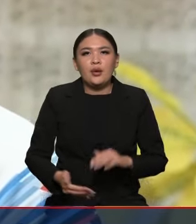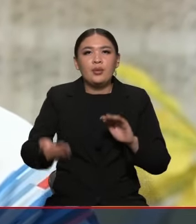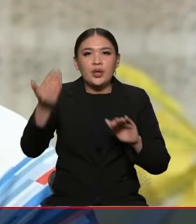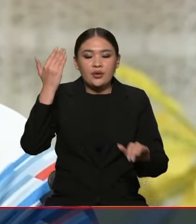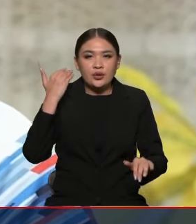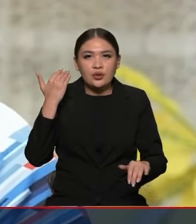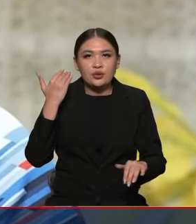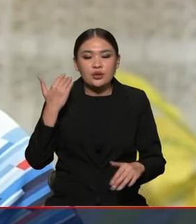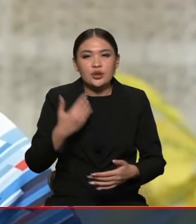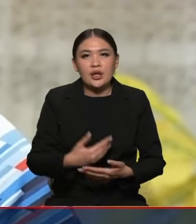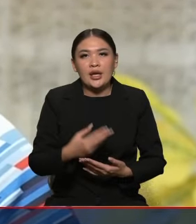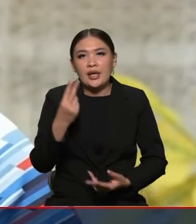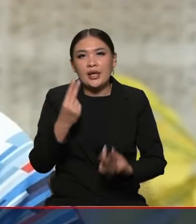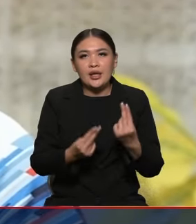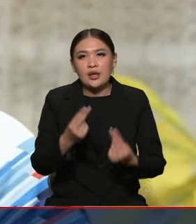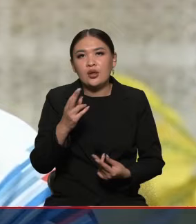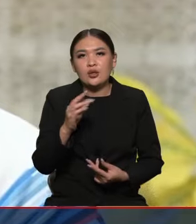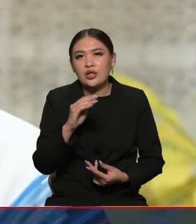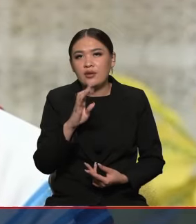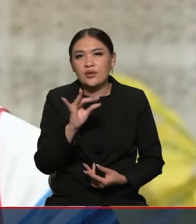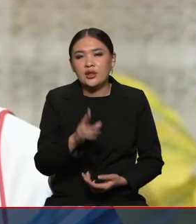предыдущие игры кочевников –